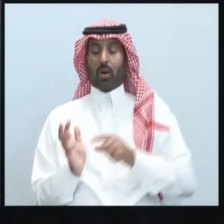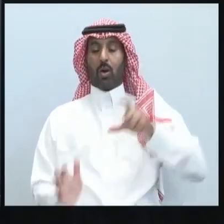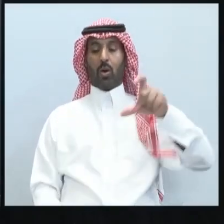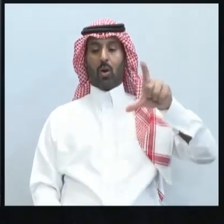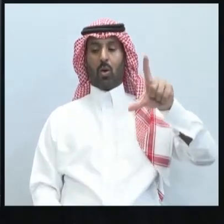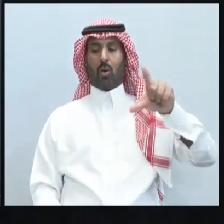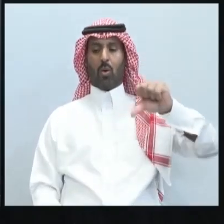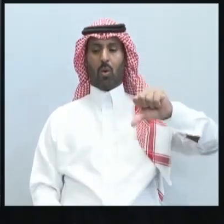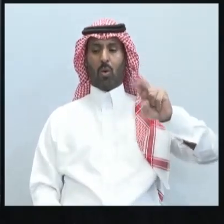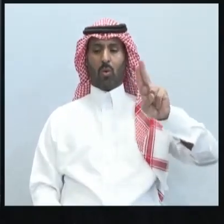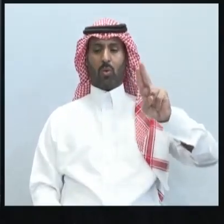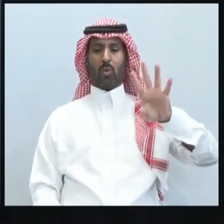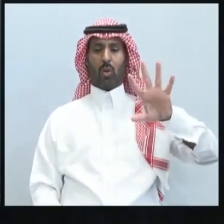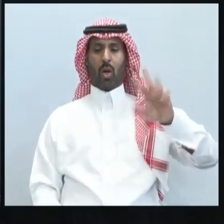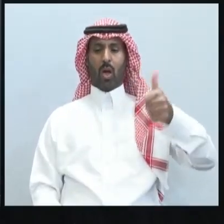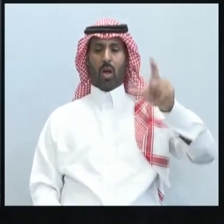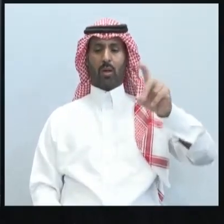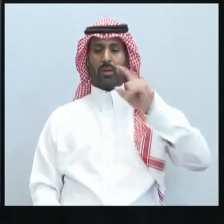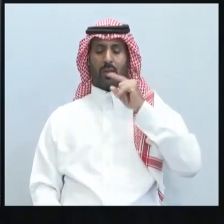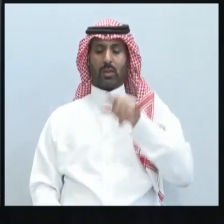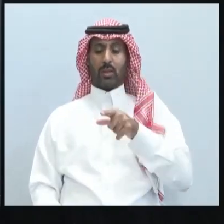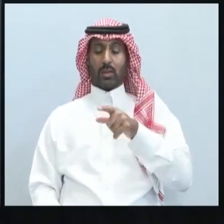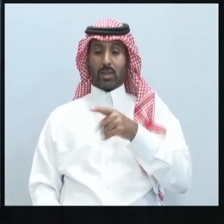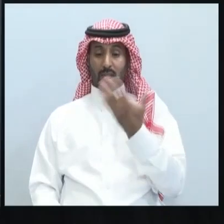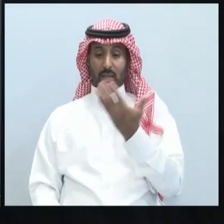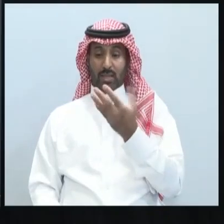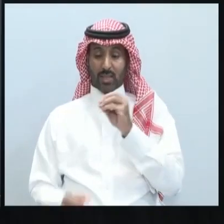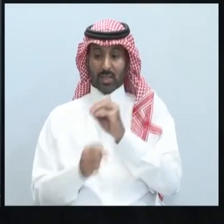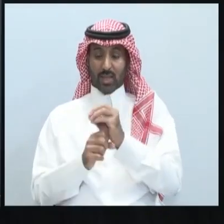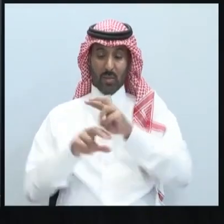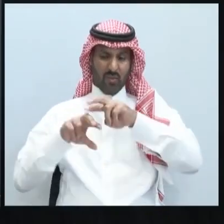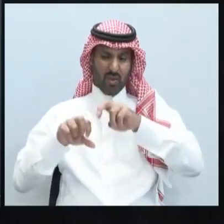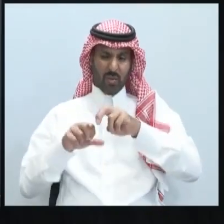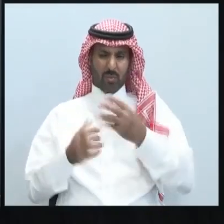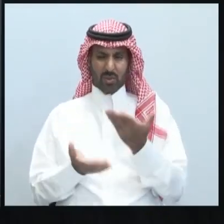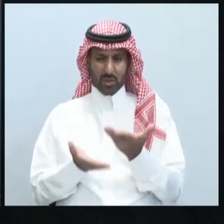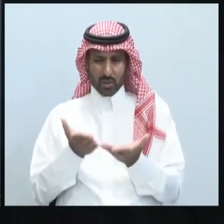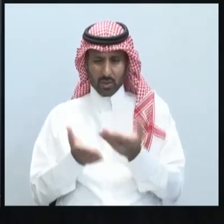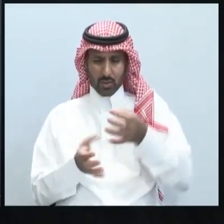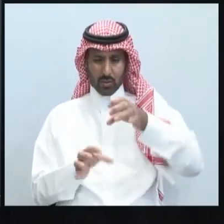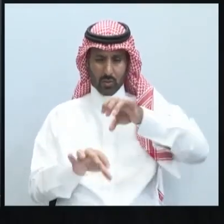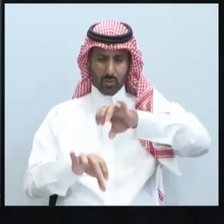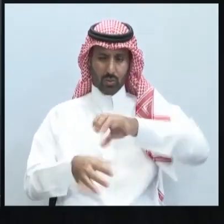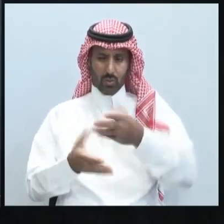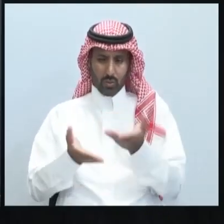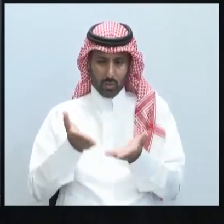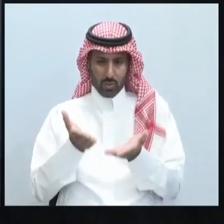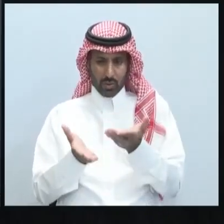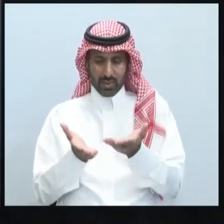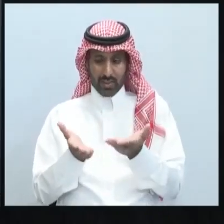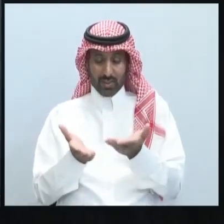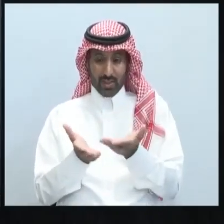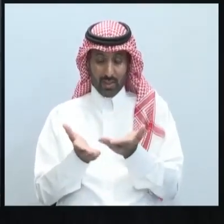التفاعلات اتزان التفاعلات بمعنى ان المتفاعلات تركيزها لازم تساوي تركيز النواتج فهو تكلم عن ايش عن